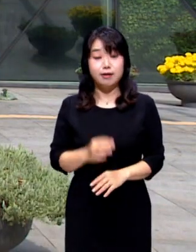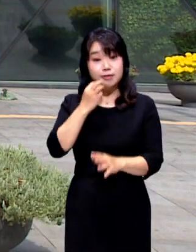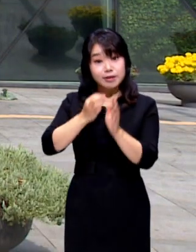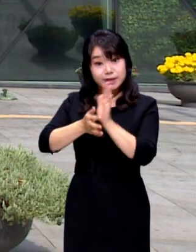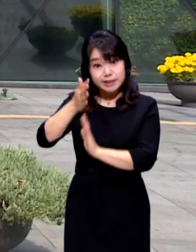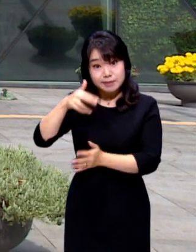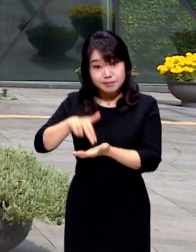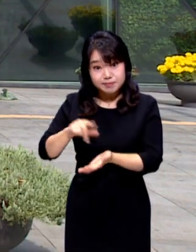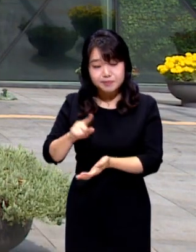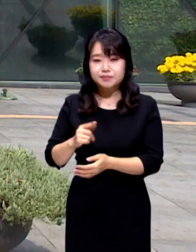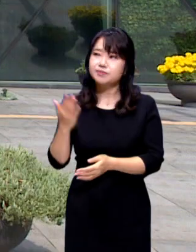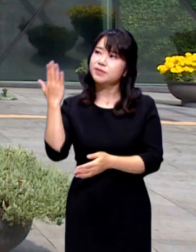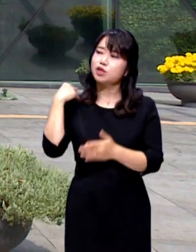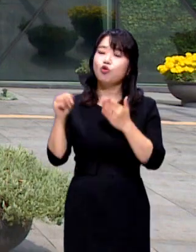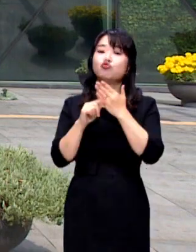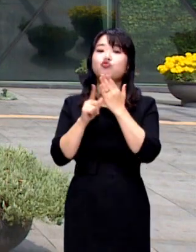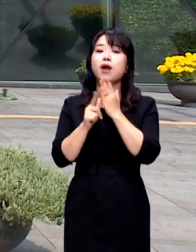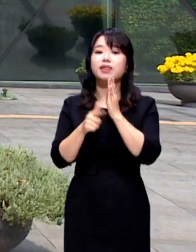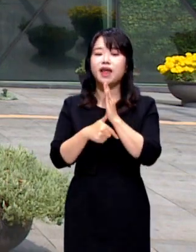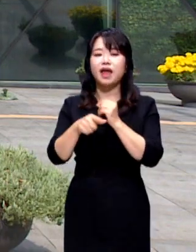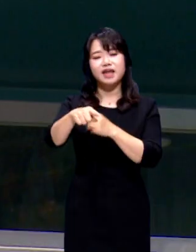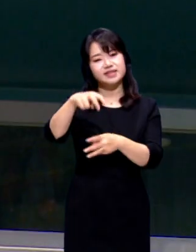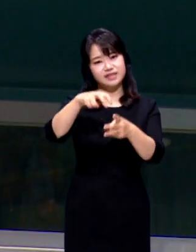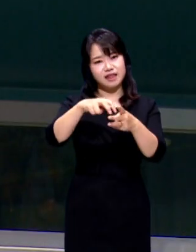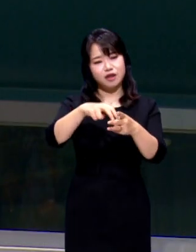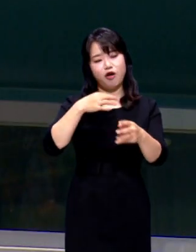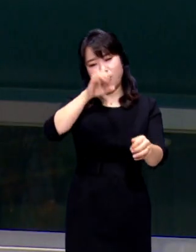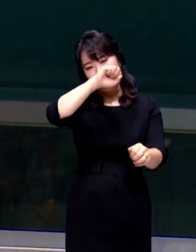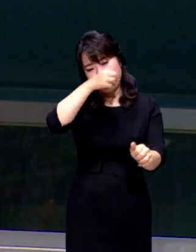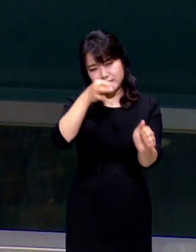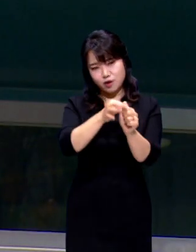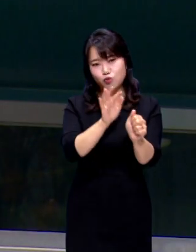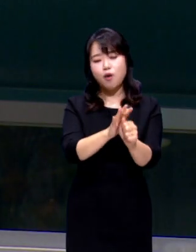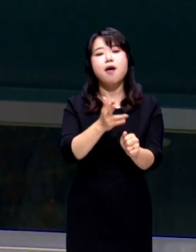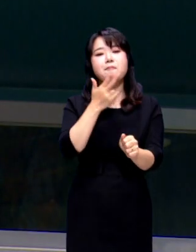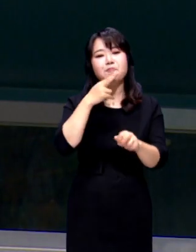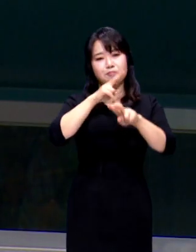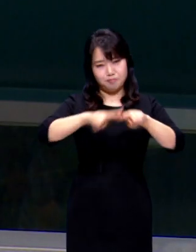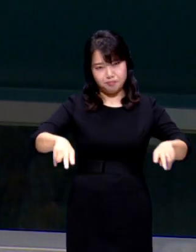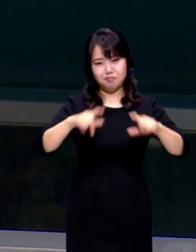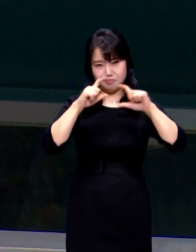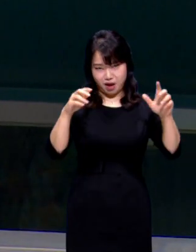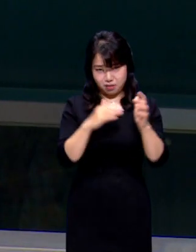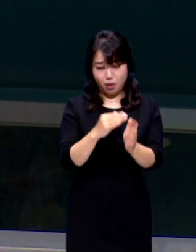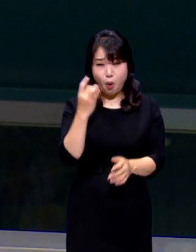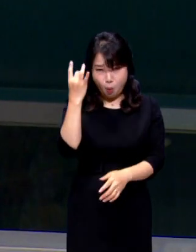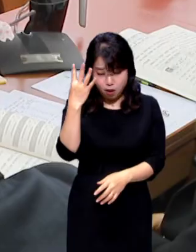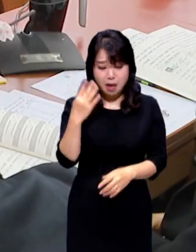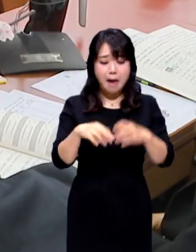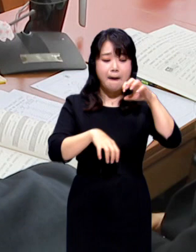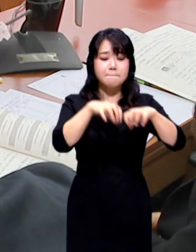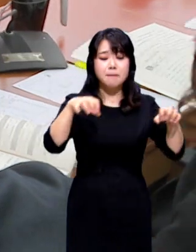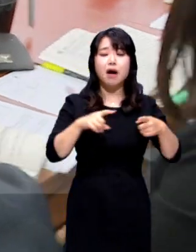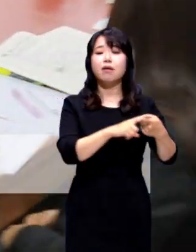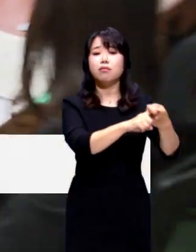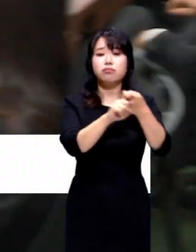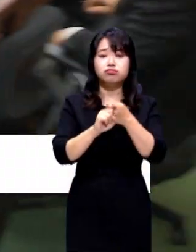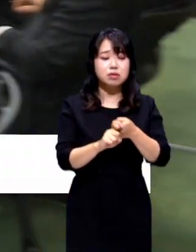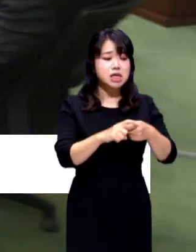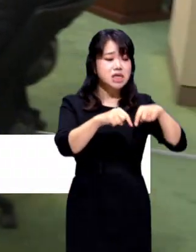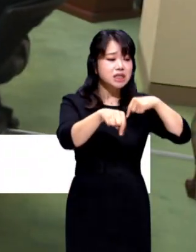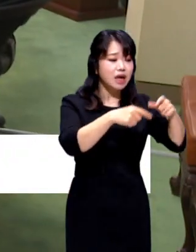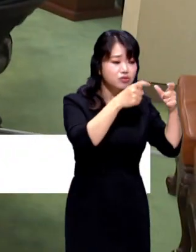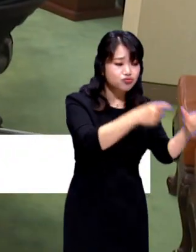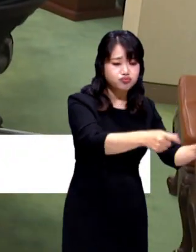서울시가 이미 지난 9월 말 센터의 운영 중단을 통보한 겁니다. 명분은 본래 마을공동체 사업은 자치구